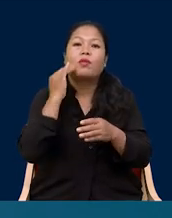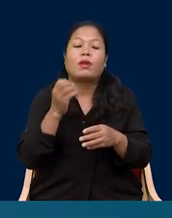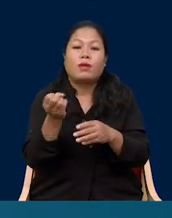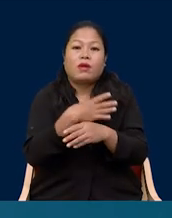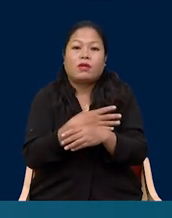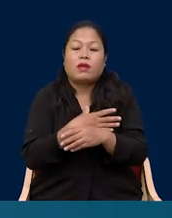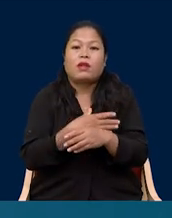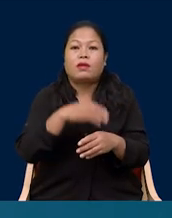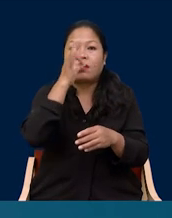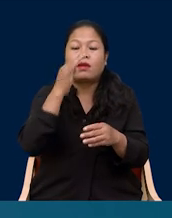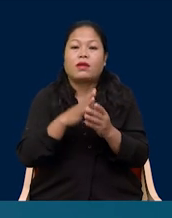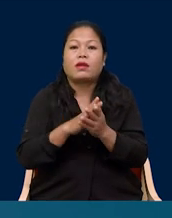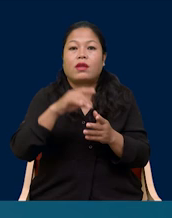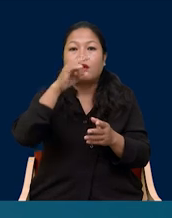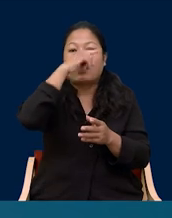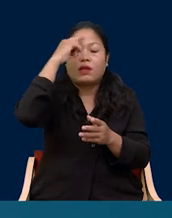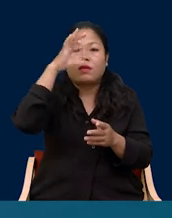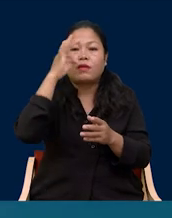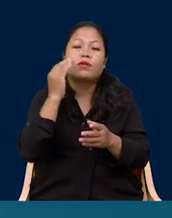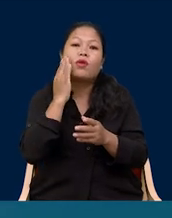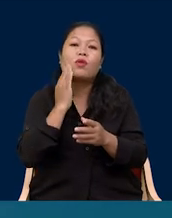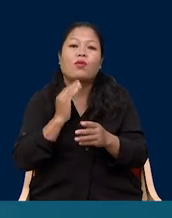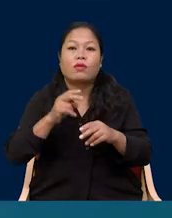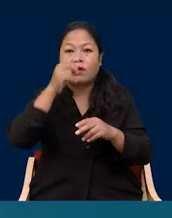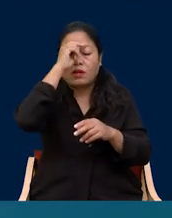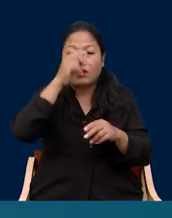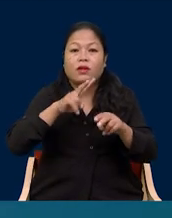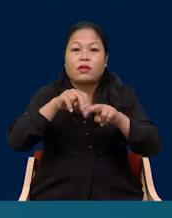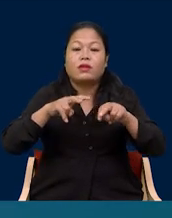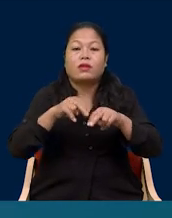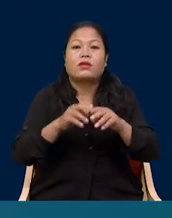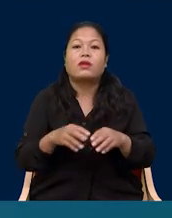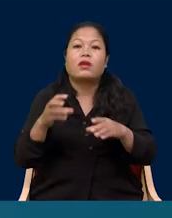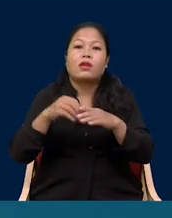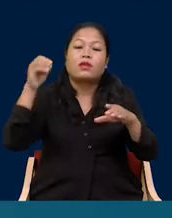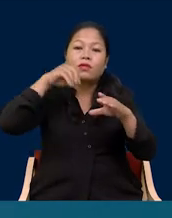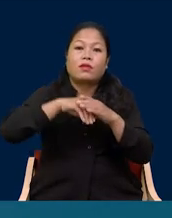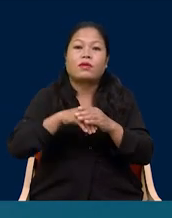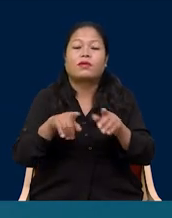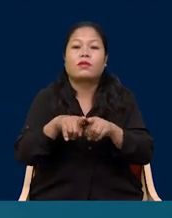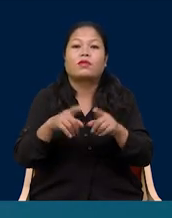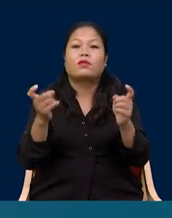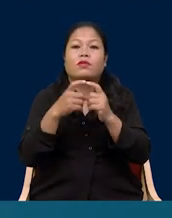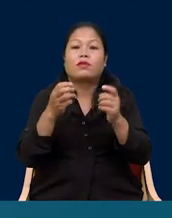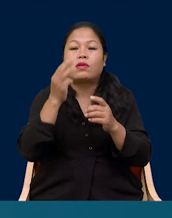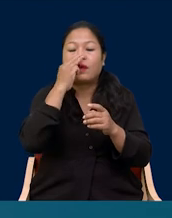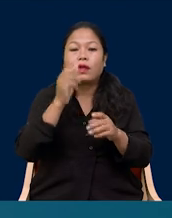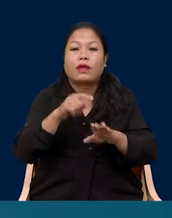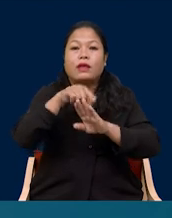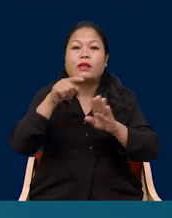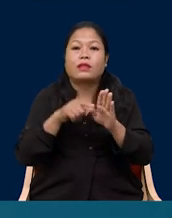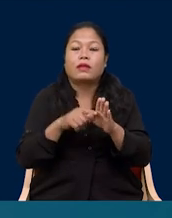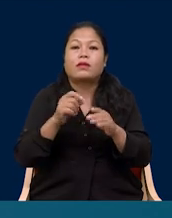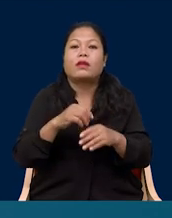असरबारे छलफल गऱ्यौँ. वरिष्ठ महिला वैज्ञानिक, अनुसन्धानकर्ता, नीति निर्माता र सहभागी सहितको छलफलमा